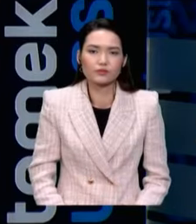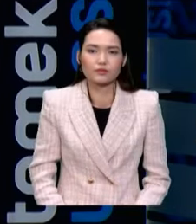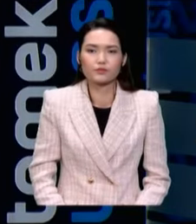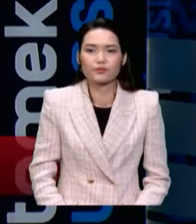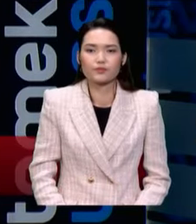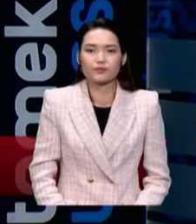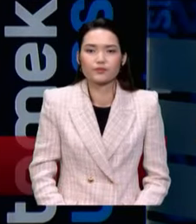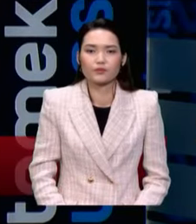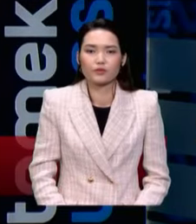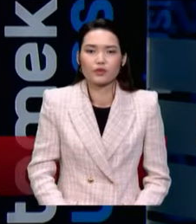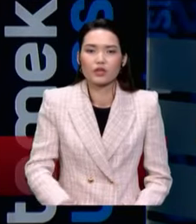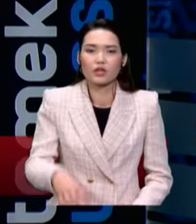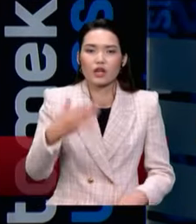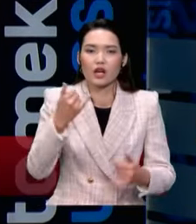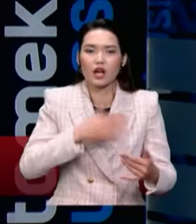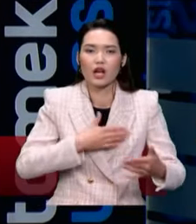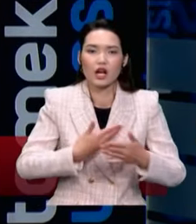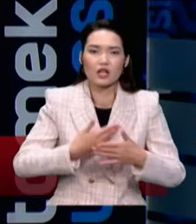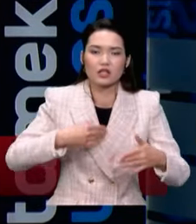отстав